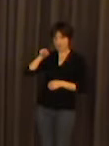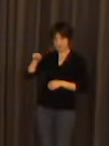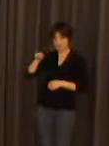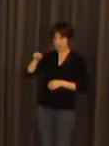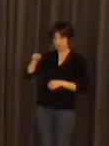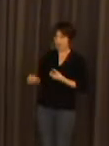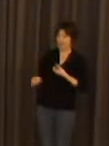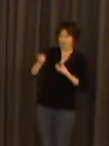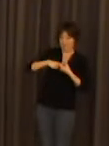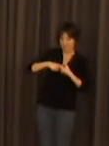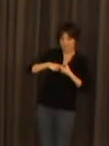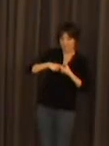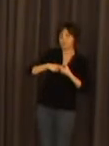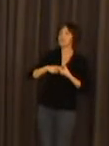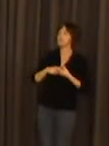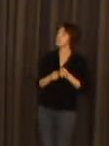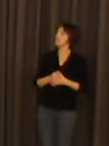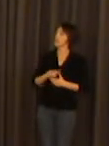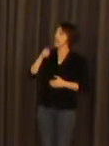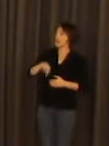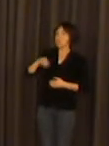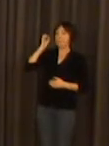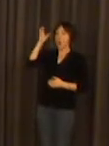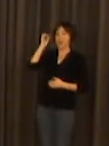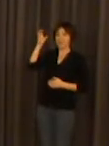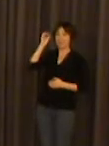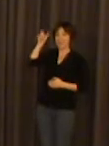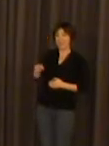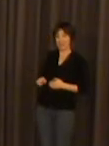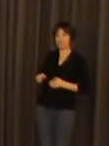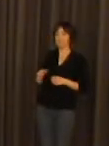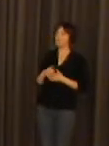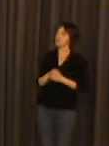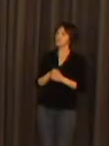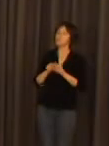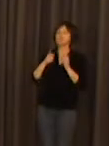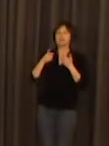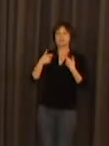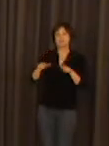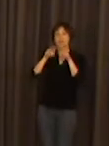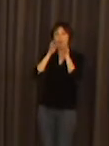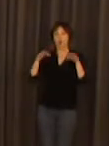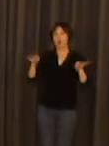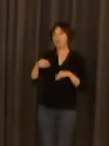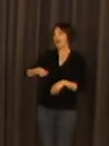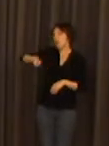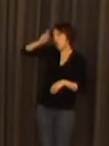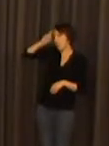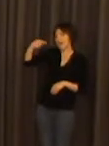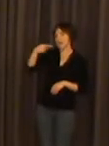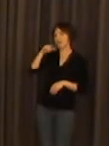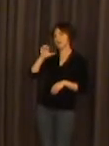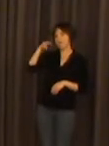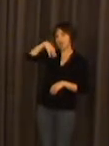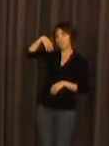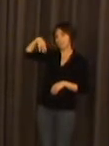i amb una ponent en aquest cas per part de la secció filològica, que és la professora Gemma Rigau, que acaba de substituir